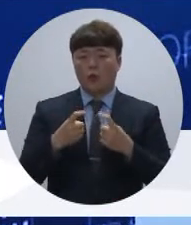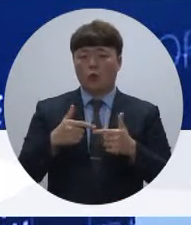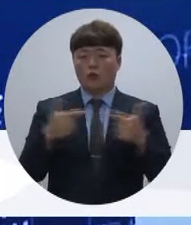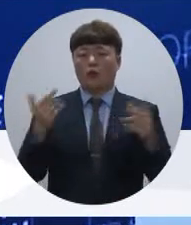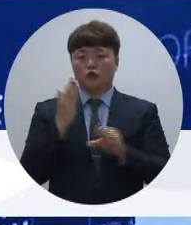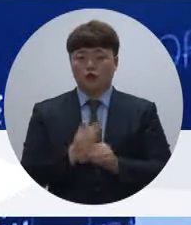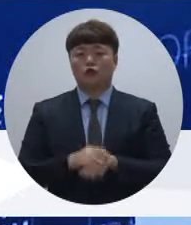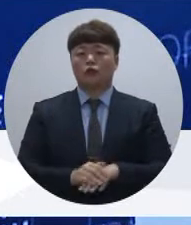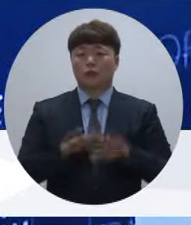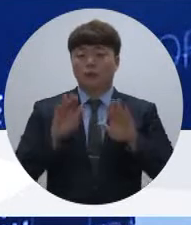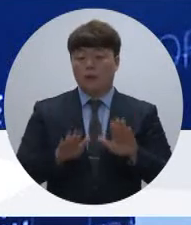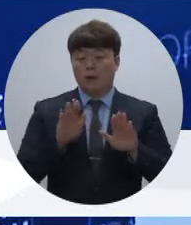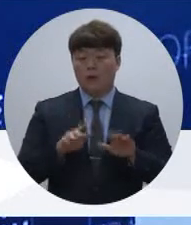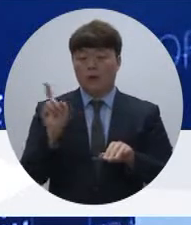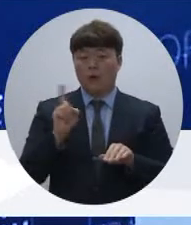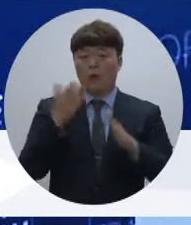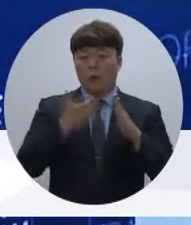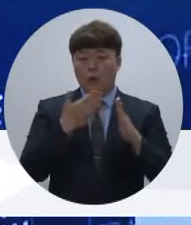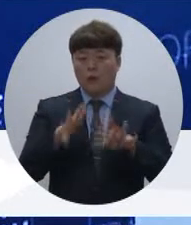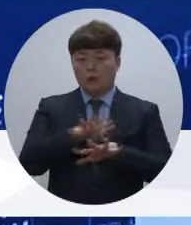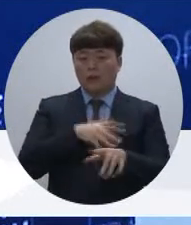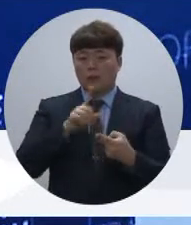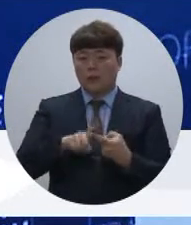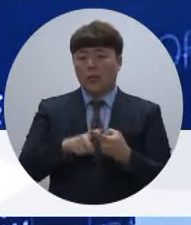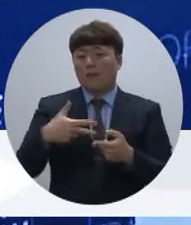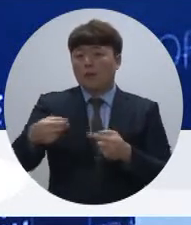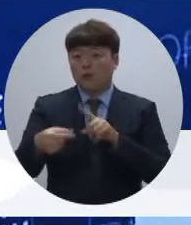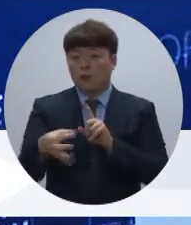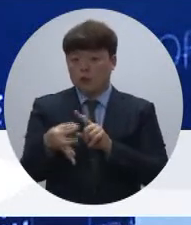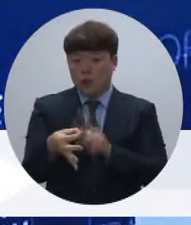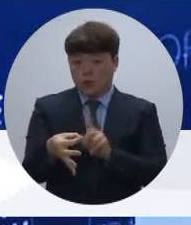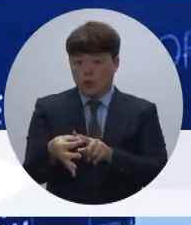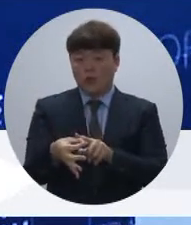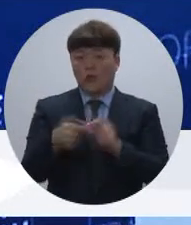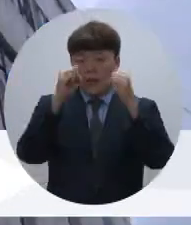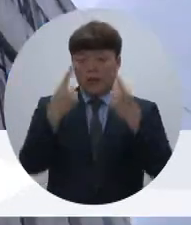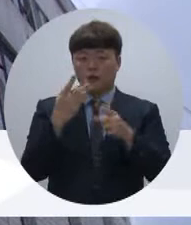착한 임대인 운동이 퍼지면서 공공시설물에 대한 임대료 감면이 이어졌습니다.